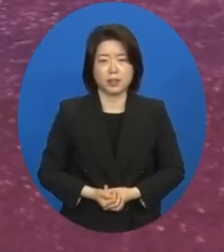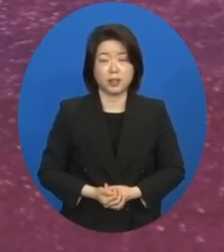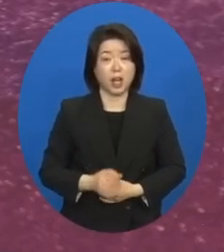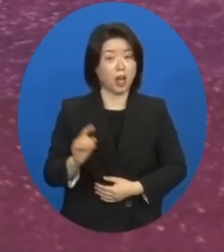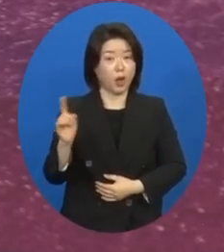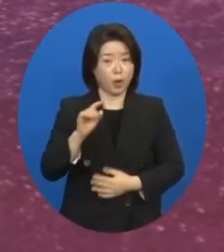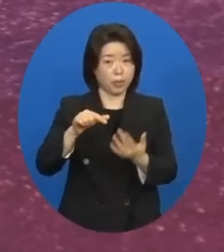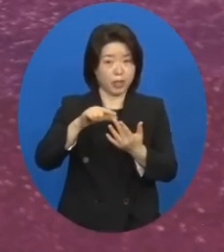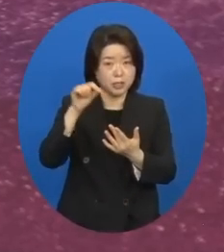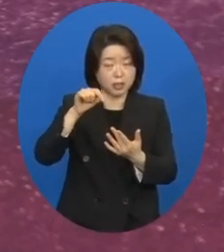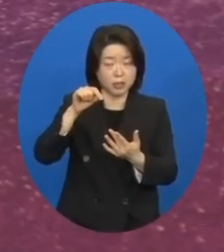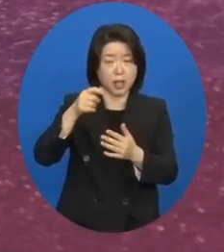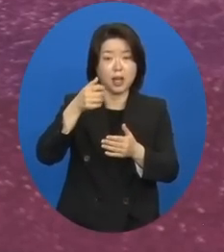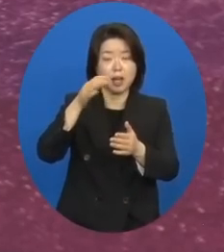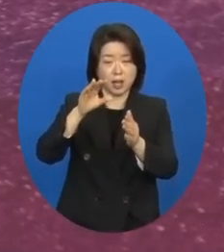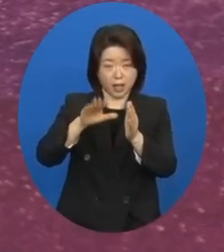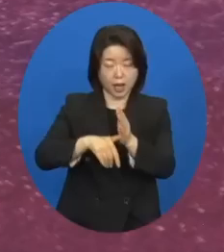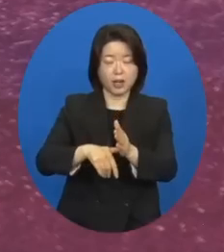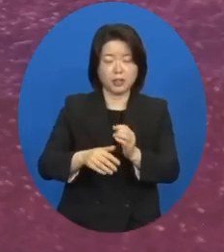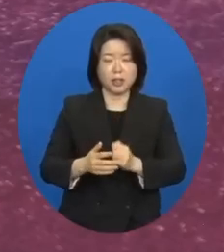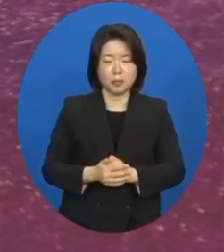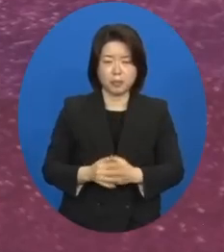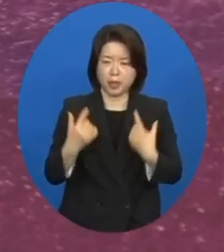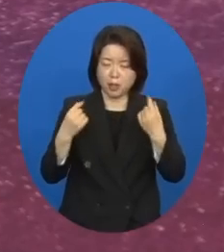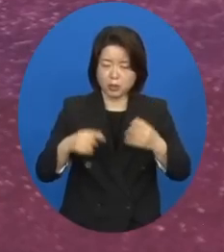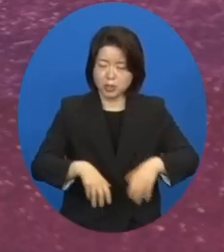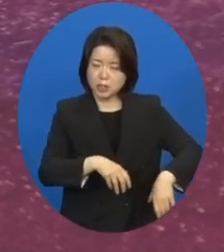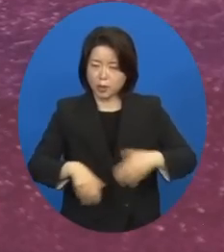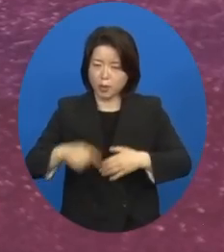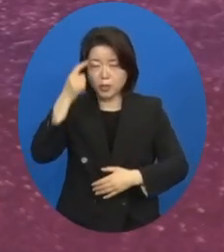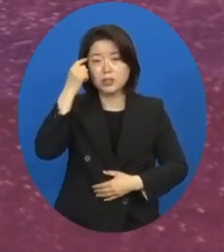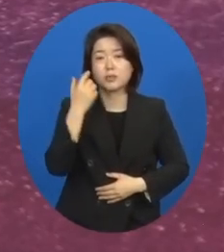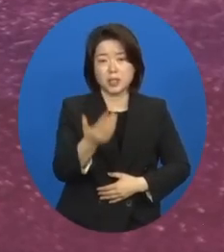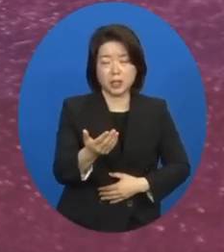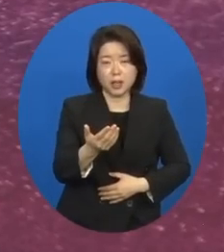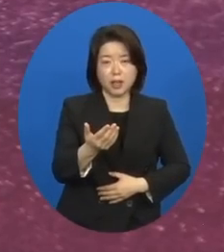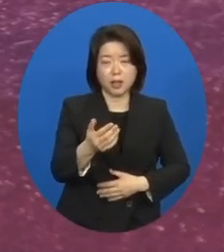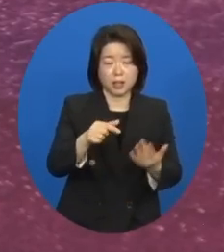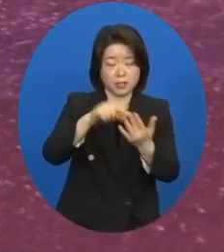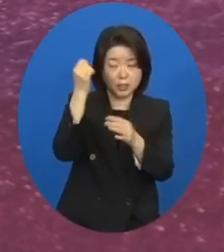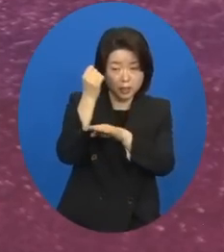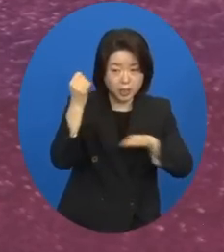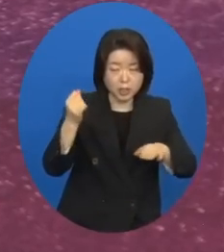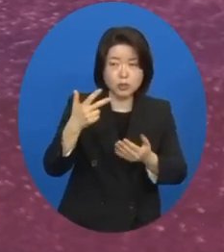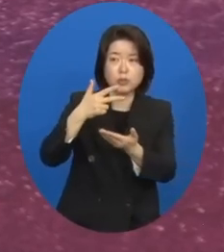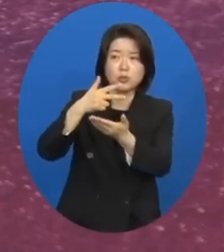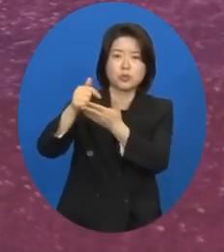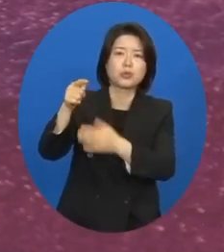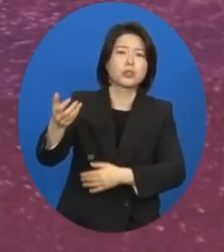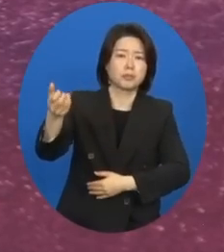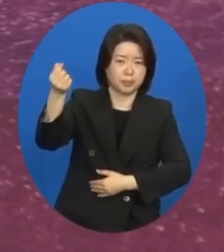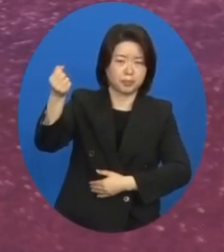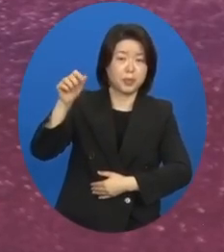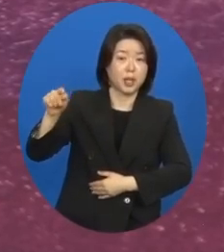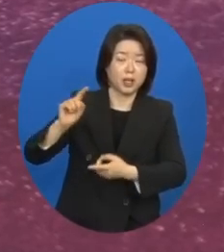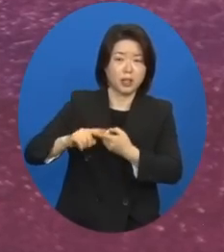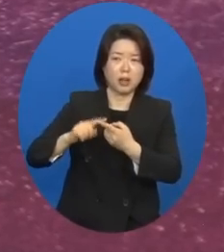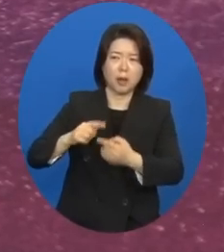어떠한 선택 앞에서 여전히 머뭇머뭇거리고 있지 않습니까? 선택의 기준이 주님이어야 된다는 것을 알고